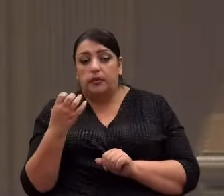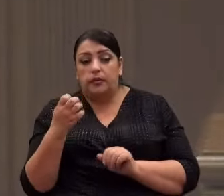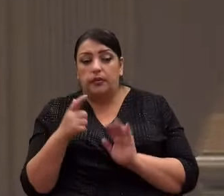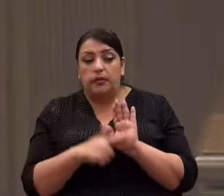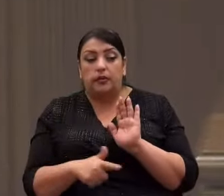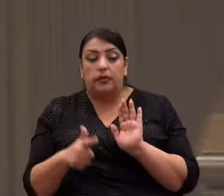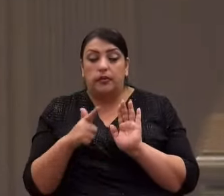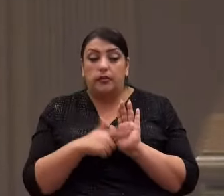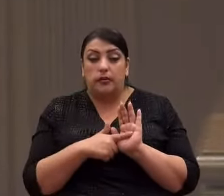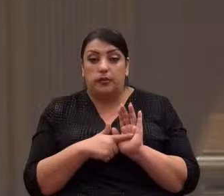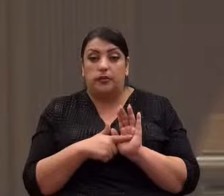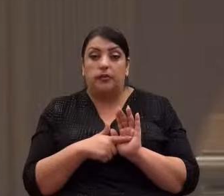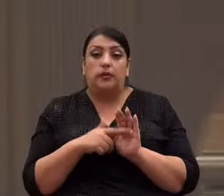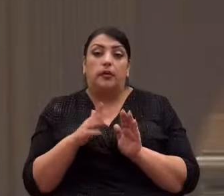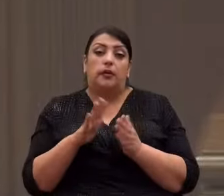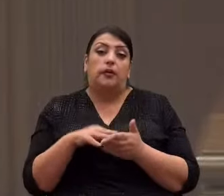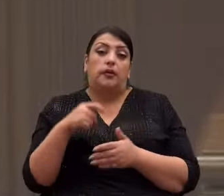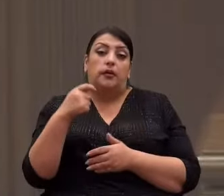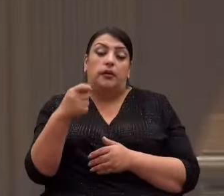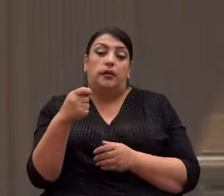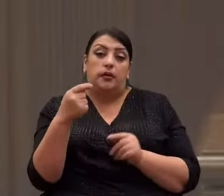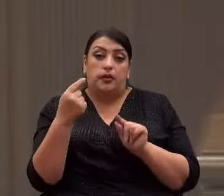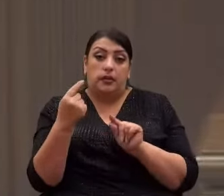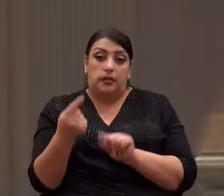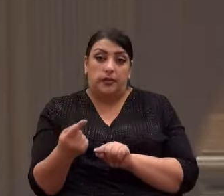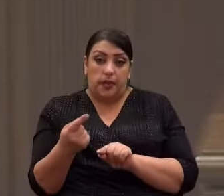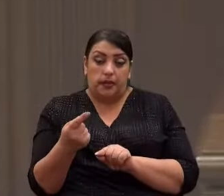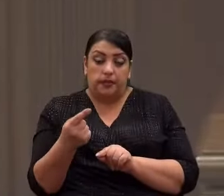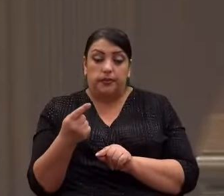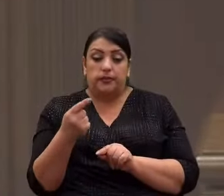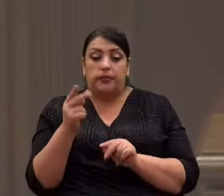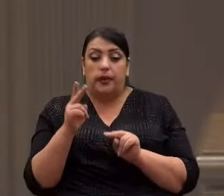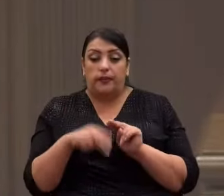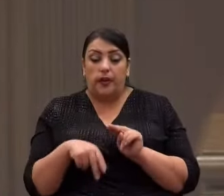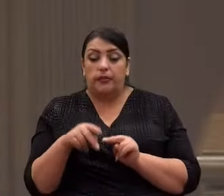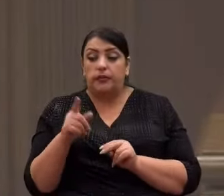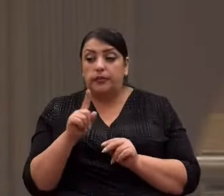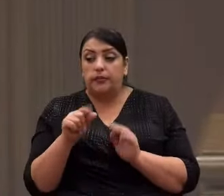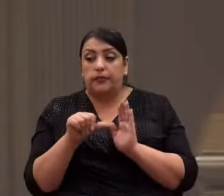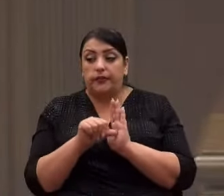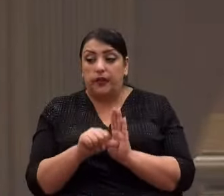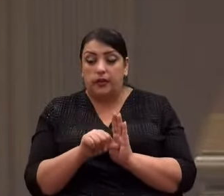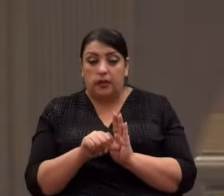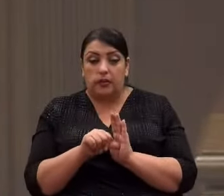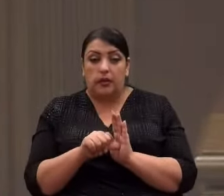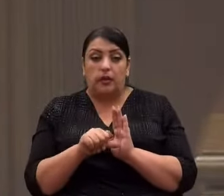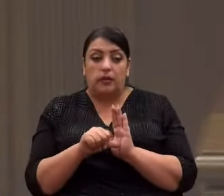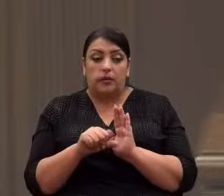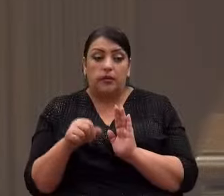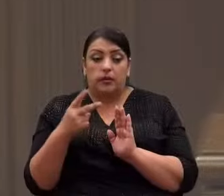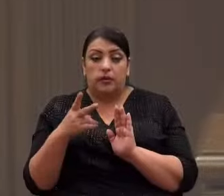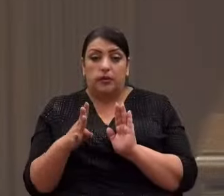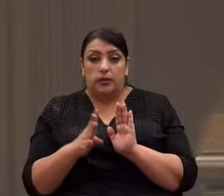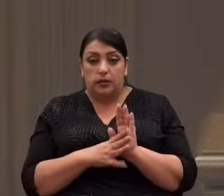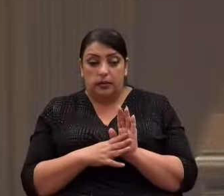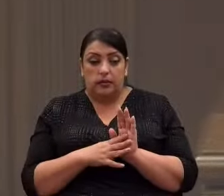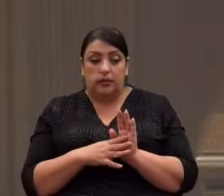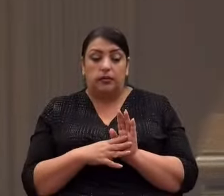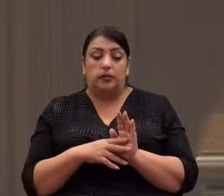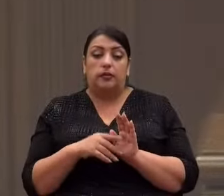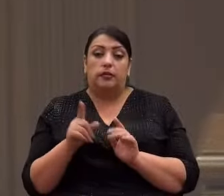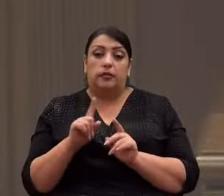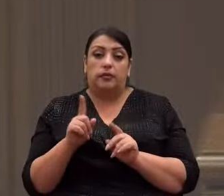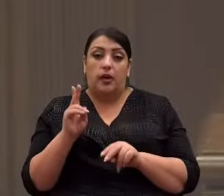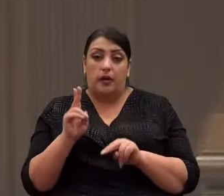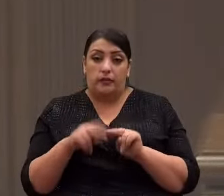1477 վարույթի դիմաց։ Նույն ժամանակահատվածում ավարտված վարույթները կազմել են 629 նախորդ տարվա նույն